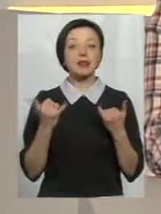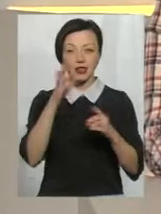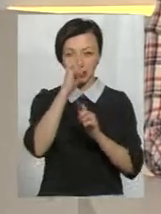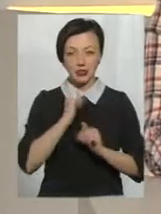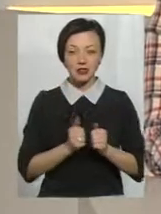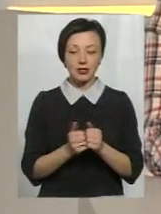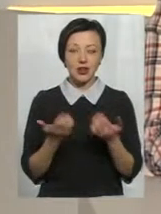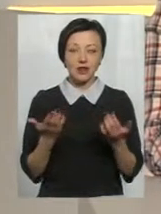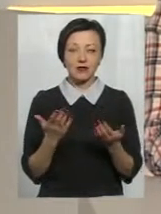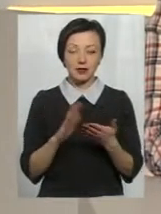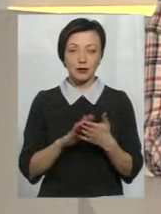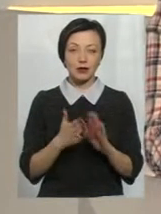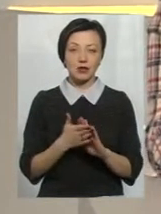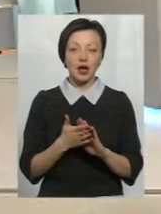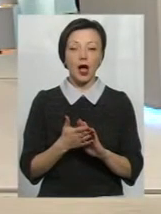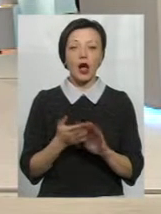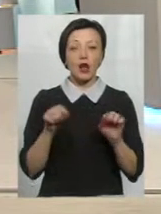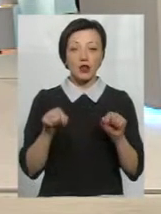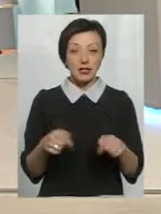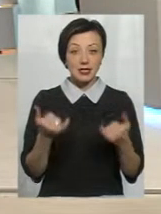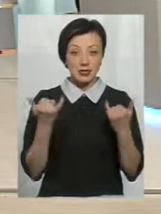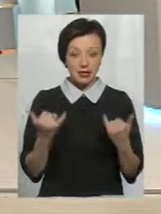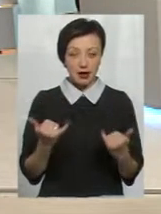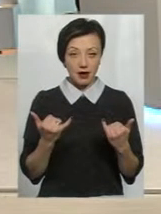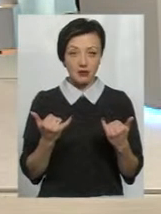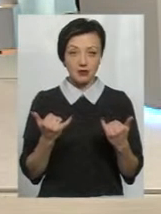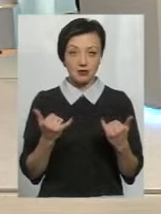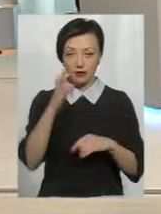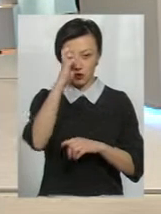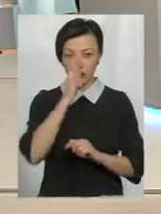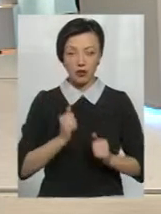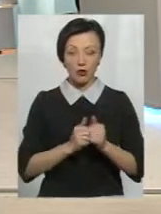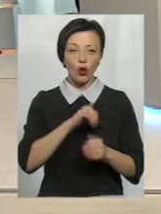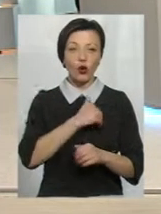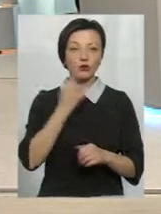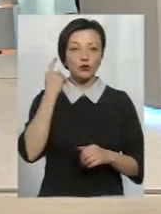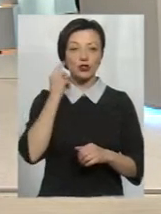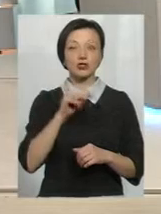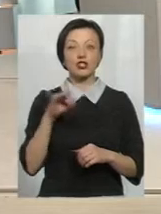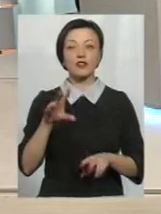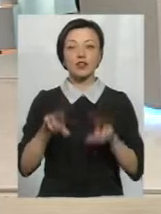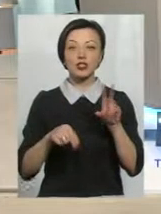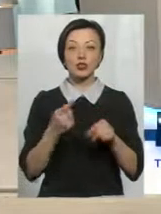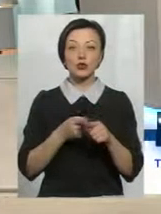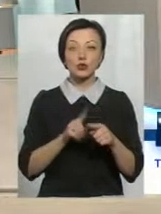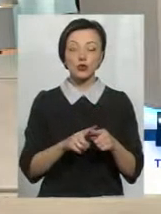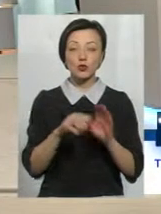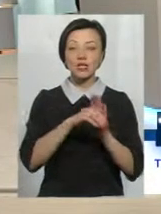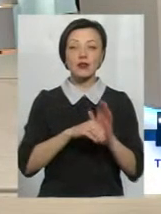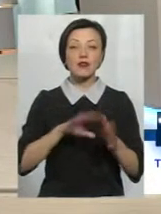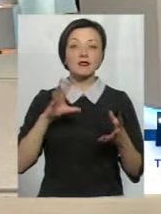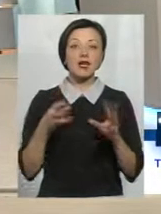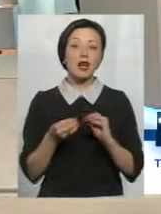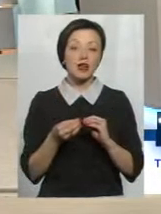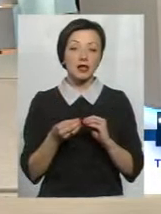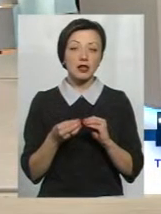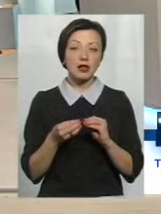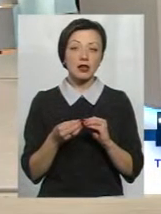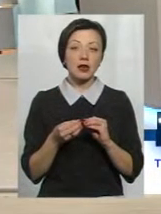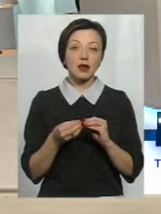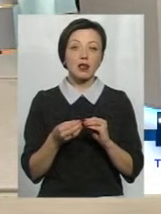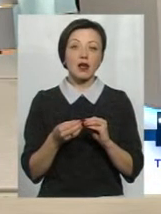будуємо? Дивіться, ту державу, яку ми зараз будуємо... Просто я хочу від вас почути, чи вважаєте ви цю систему взагалі ну,